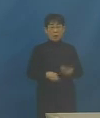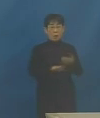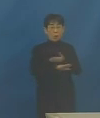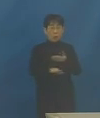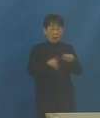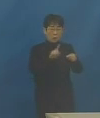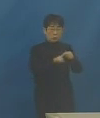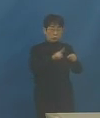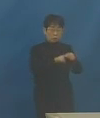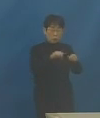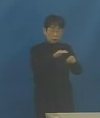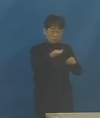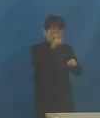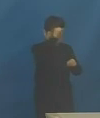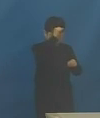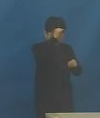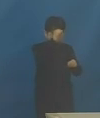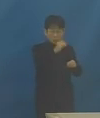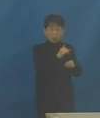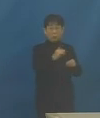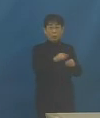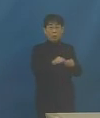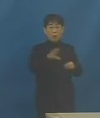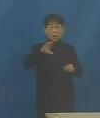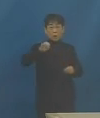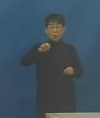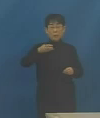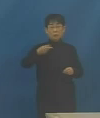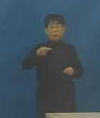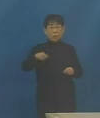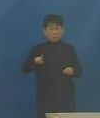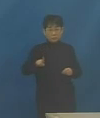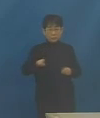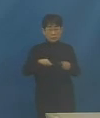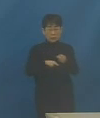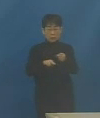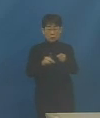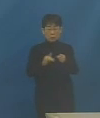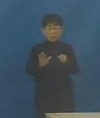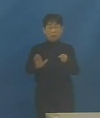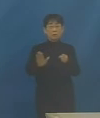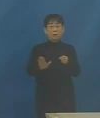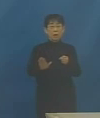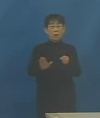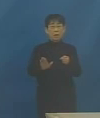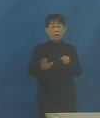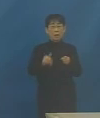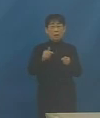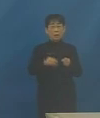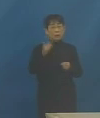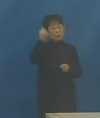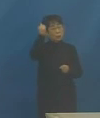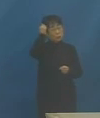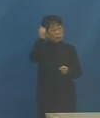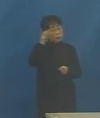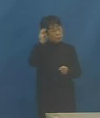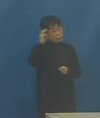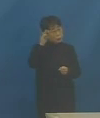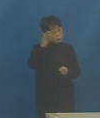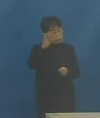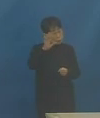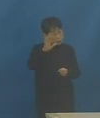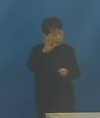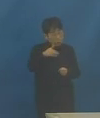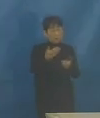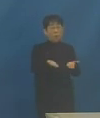でにあの進まれたオミクロン株の方もいらっしゃいましたが数字つで継承の方に